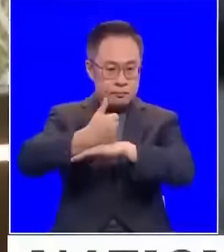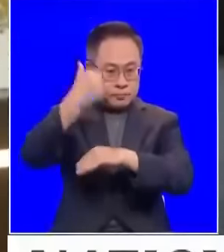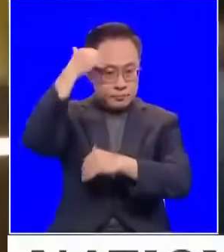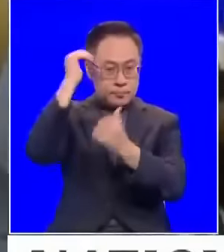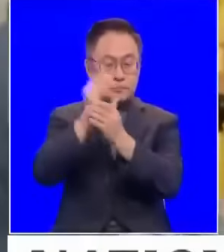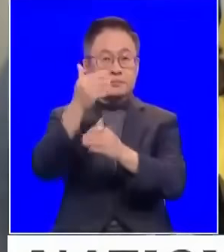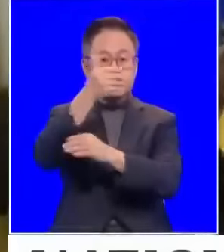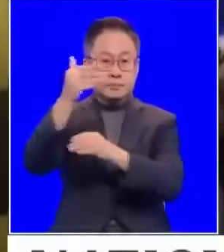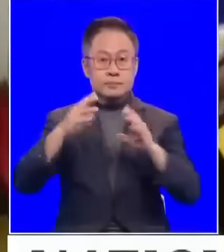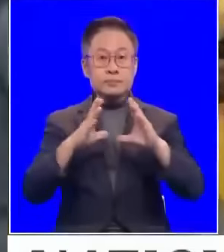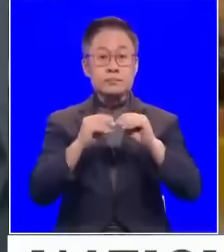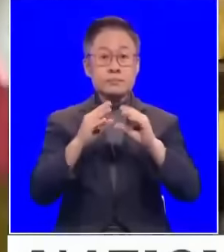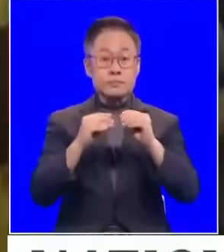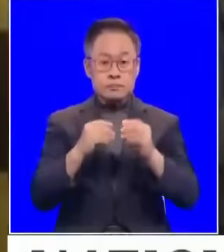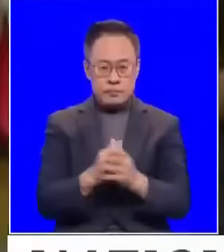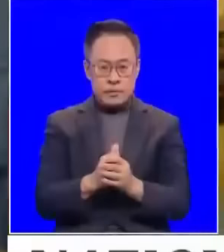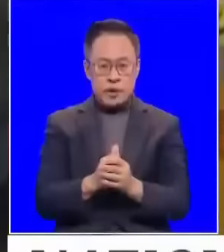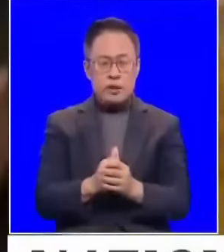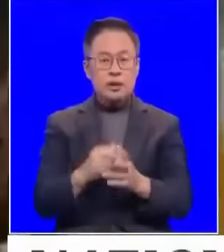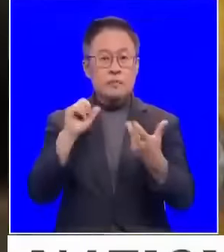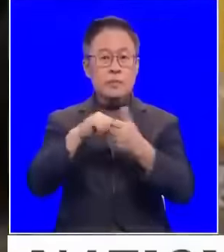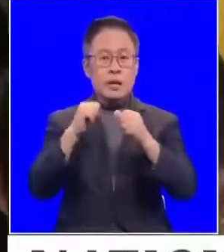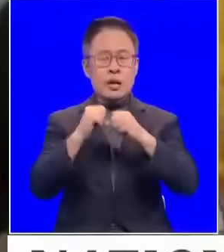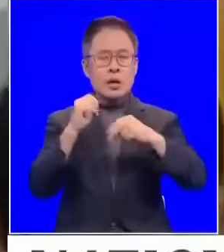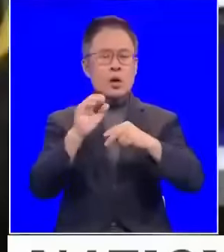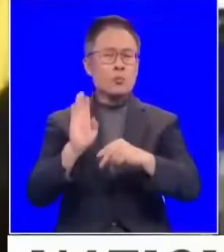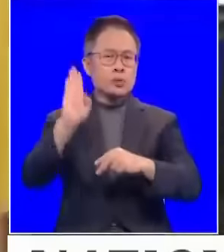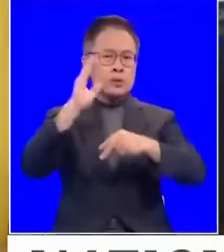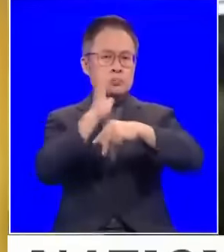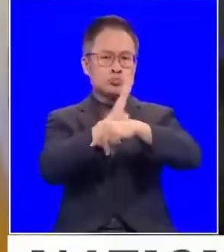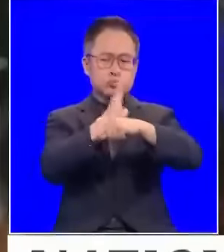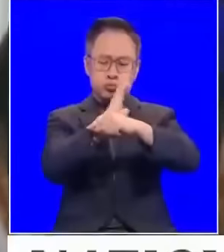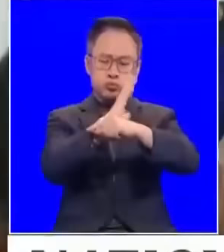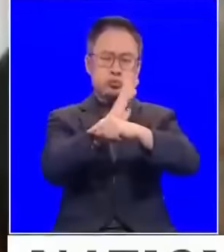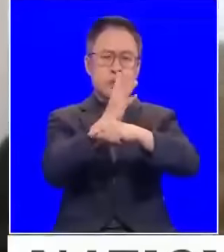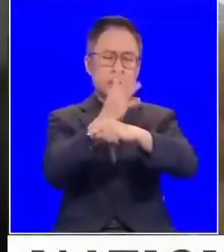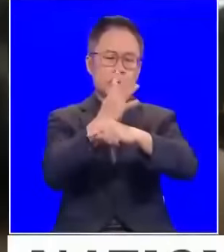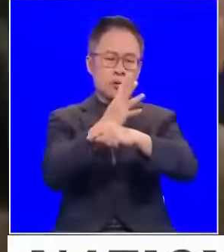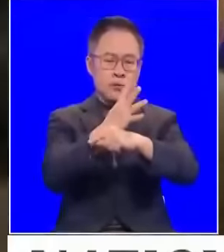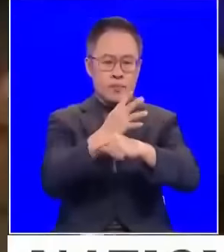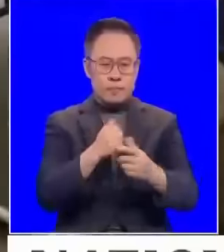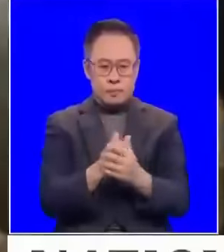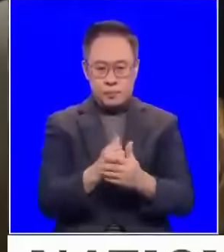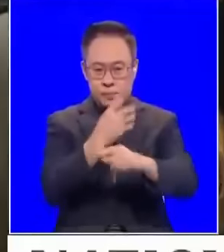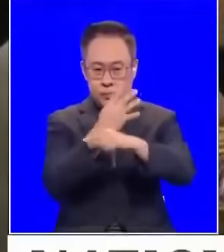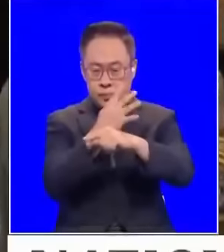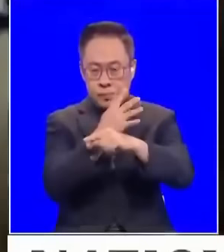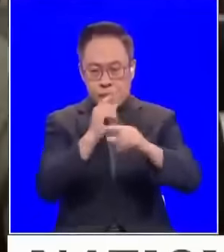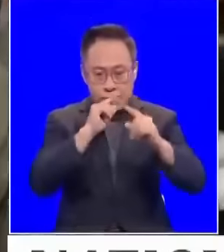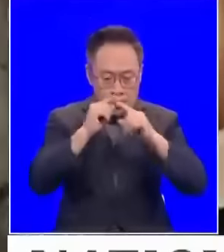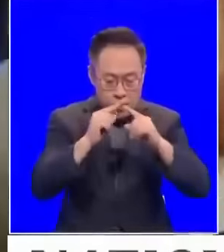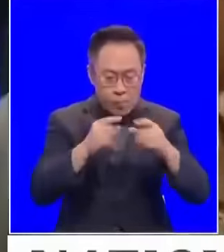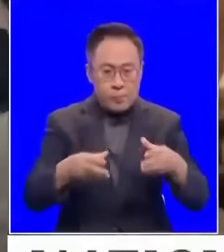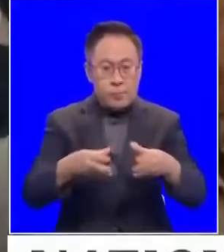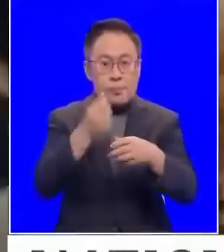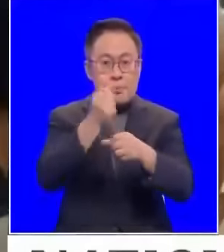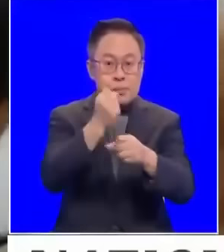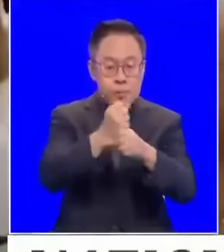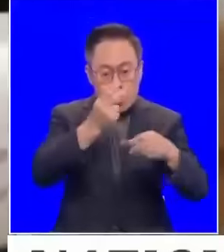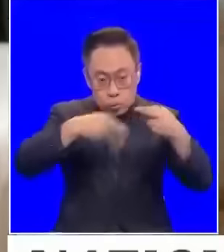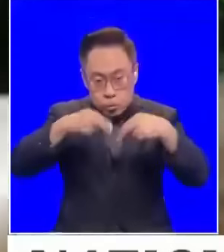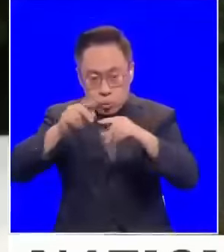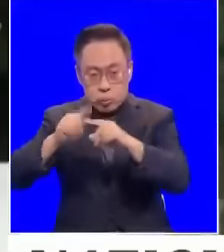ติดตามความคืบหน้าในคดีบริษัทดีไอคอนกรุ๊ปนะคะร่วมกับคณะทำงานไม่ว่าจะเป็นพลตำรวจโทอัครเดชพิมลศรีนะคะผู้ช่วยผบ.